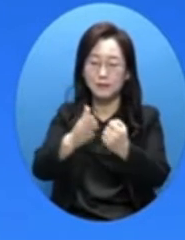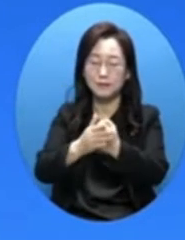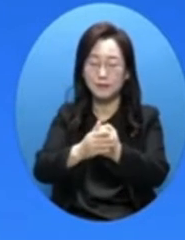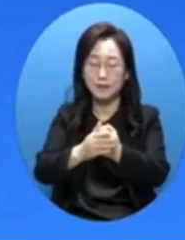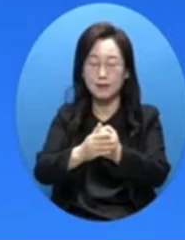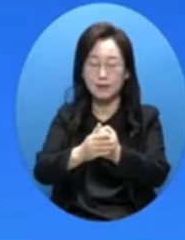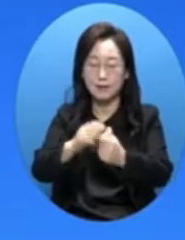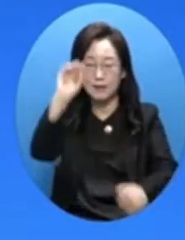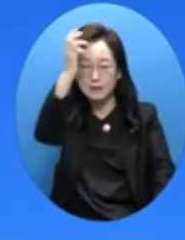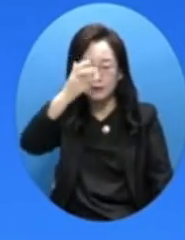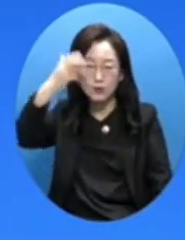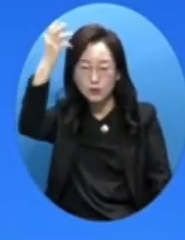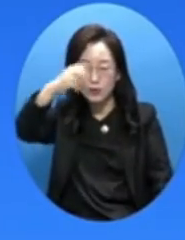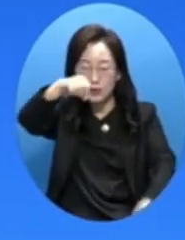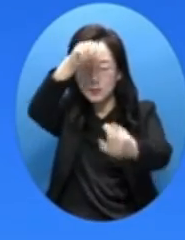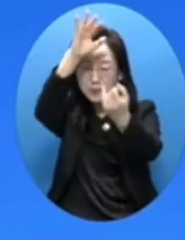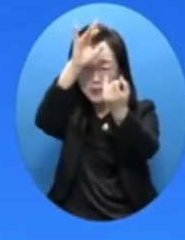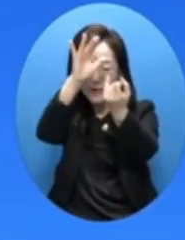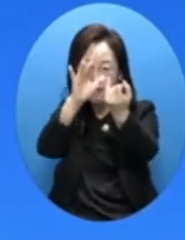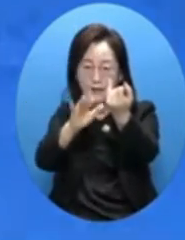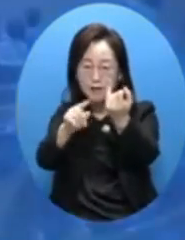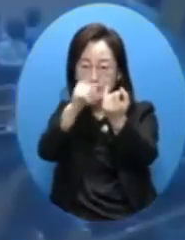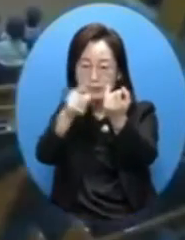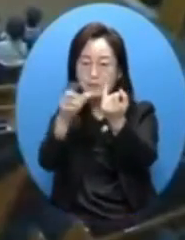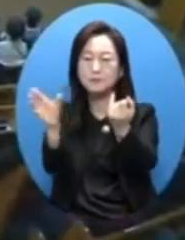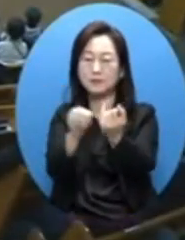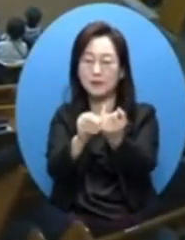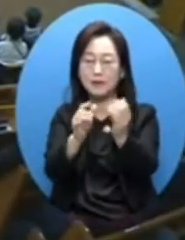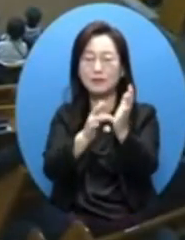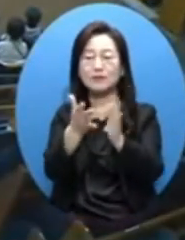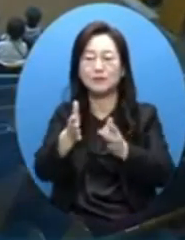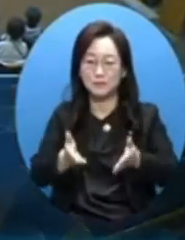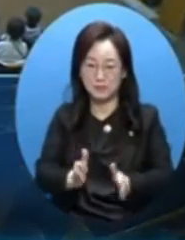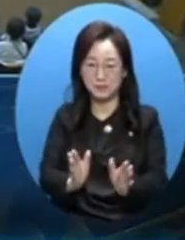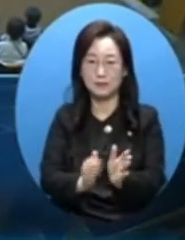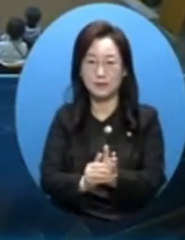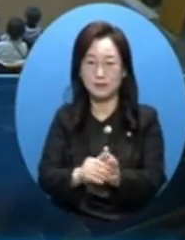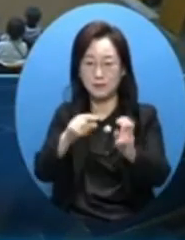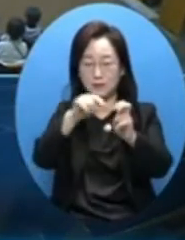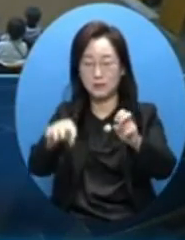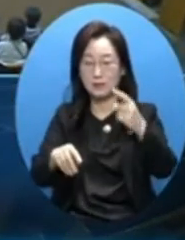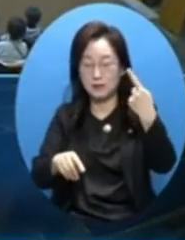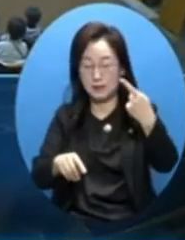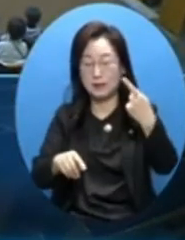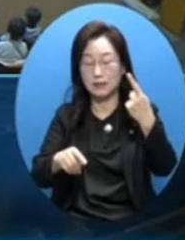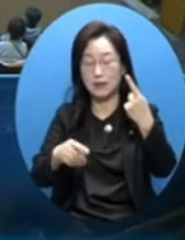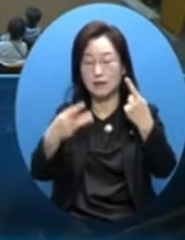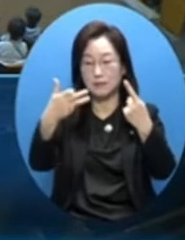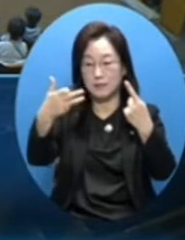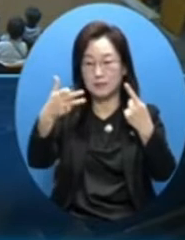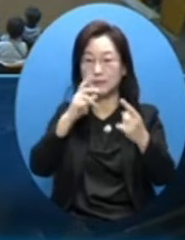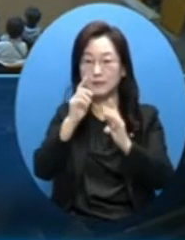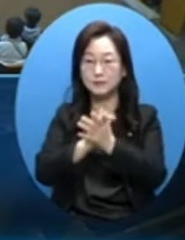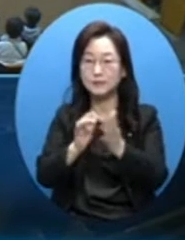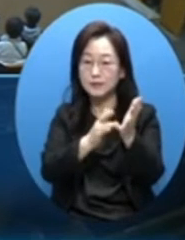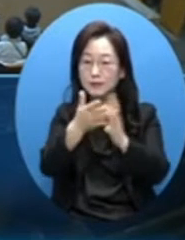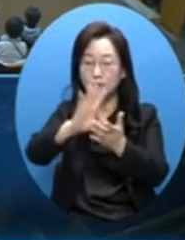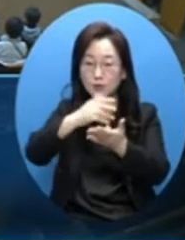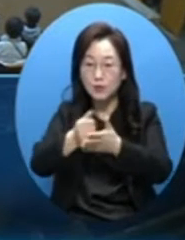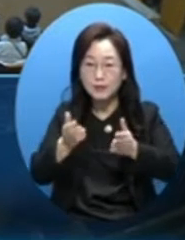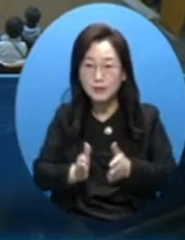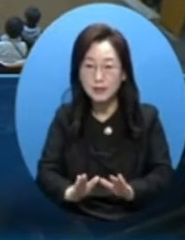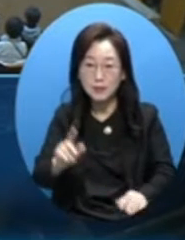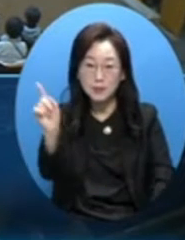임해서 예수님이 탄생된 것입니다. 마태복음 1장 18절로 설명합니다. 예수 그리스도의